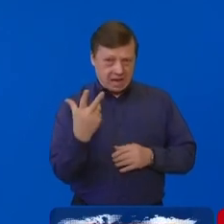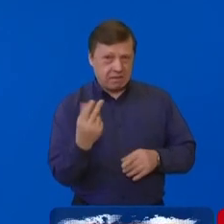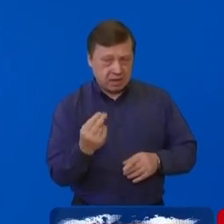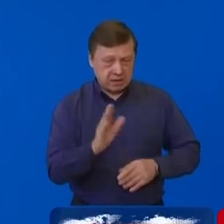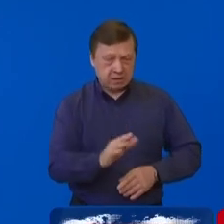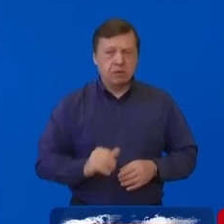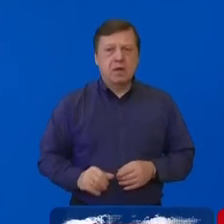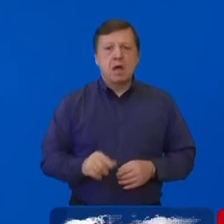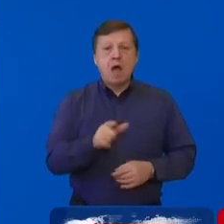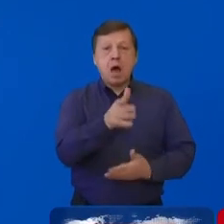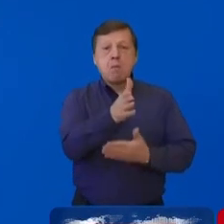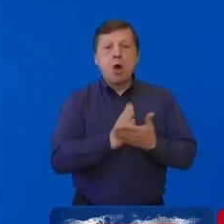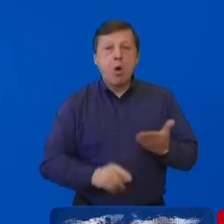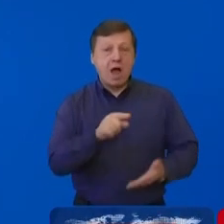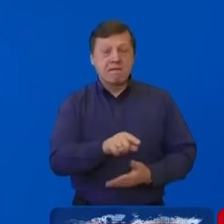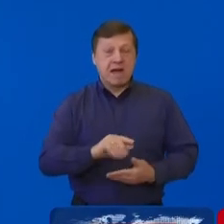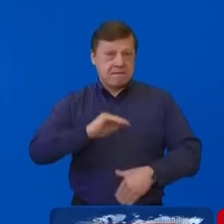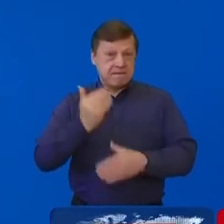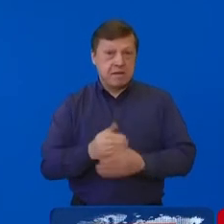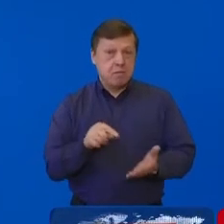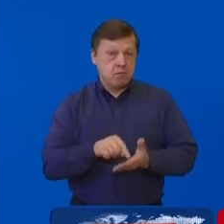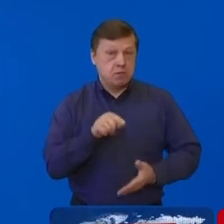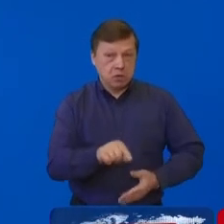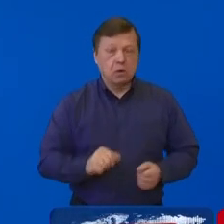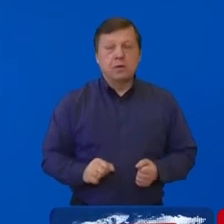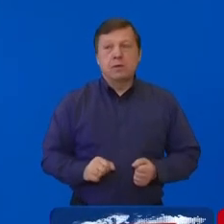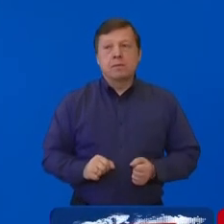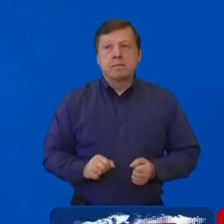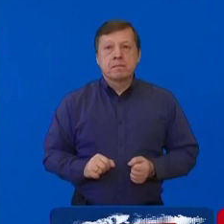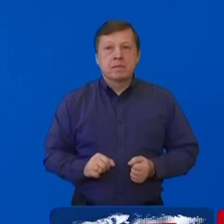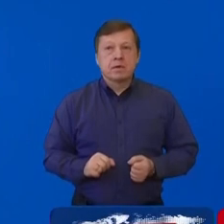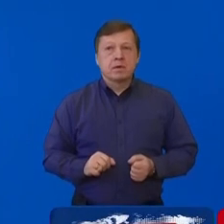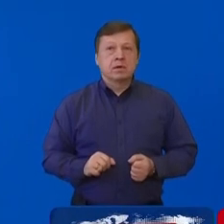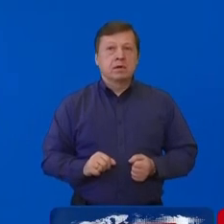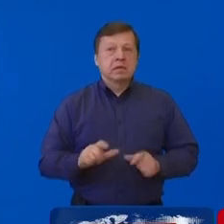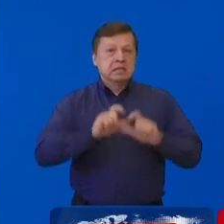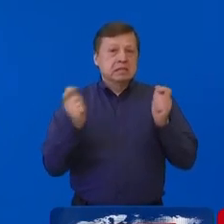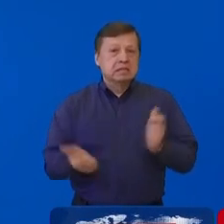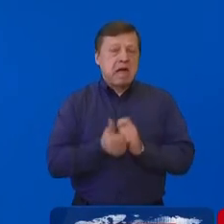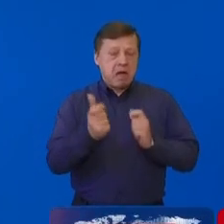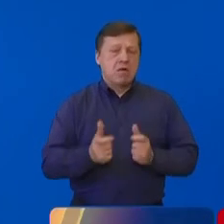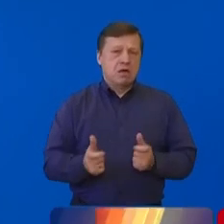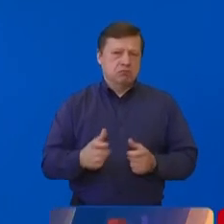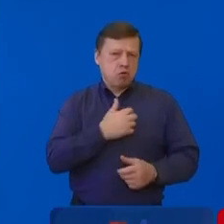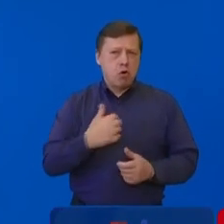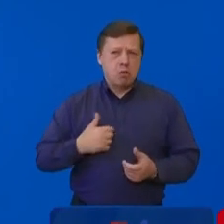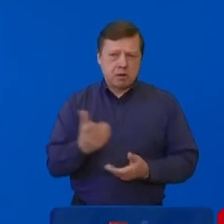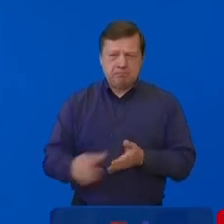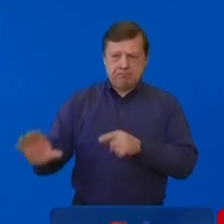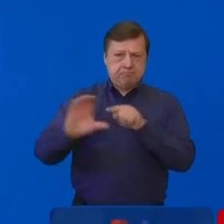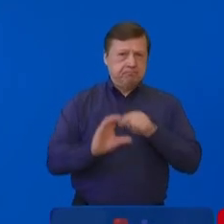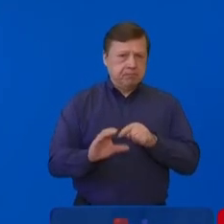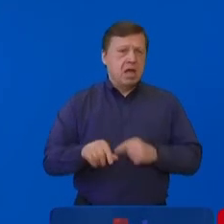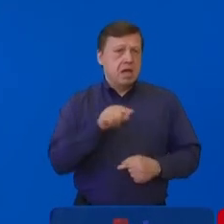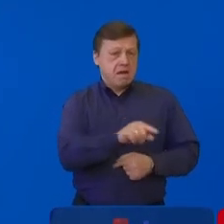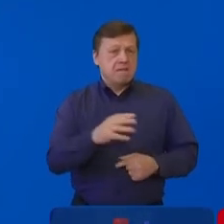i że połowa firm z tego naszego całego wspaniałego gospodarczego zasobu firm